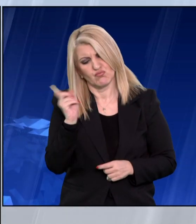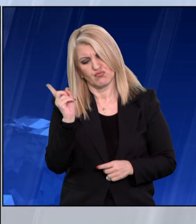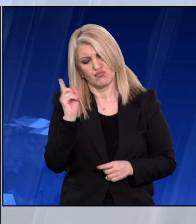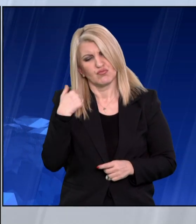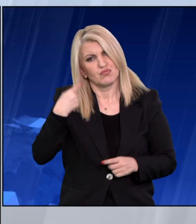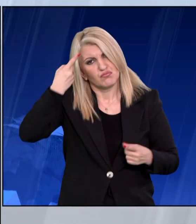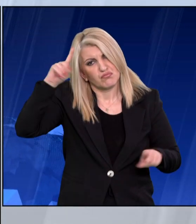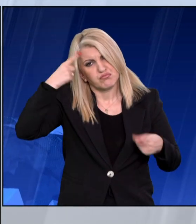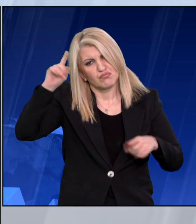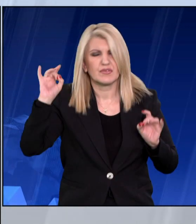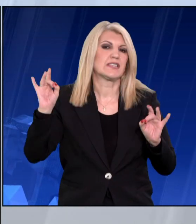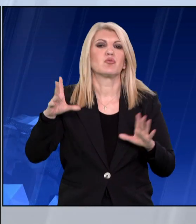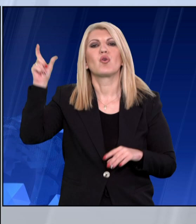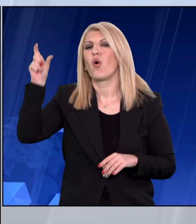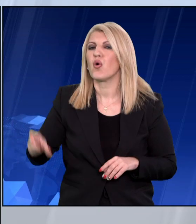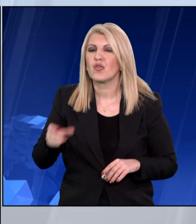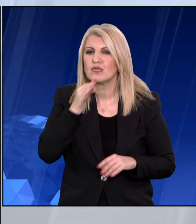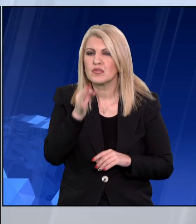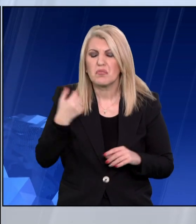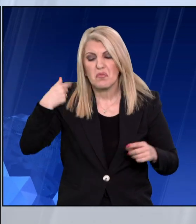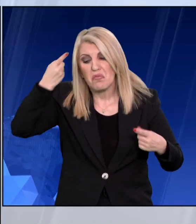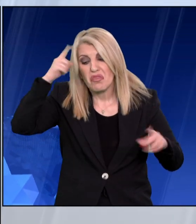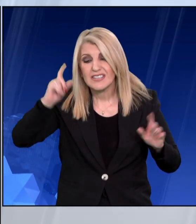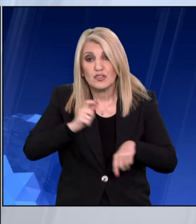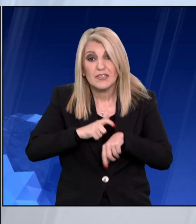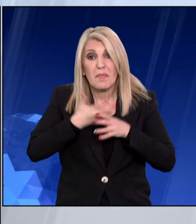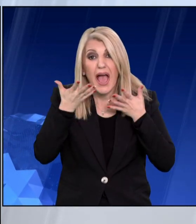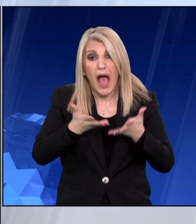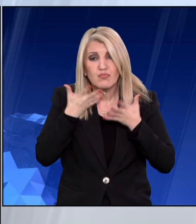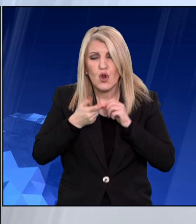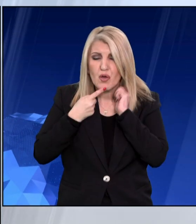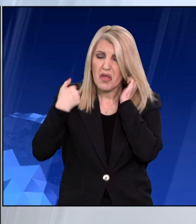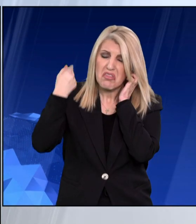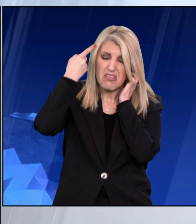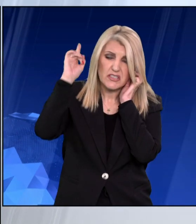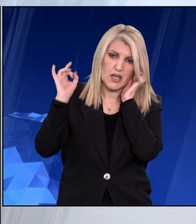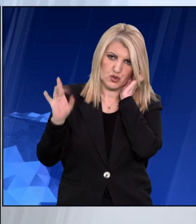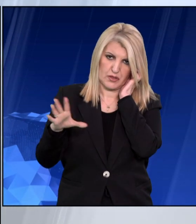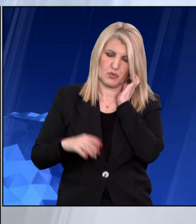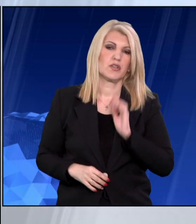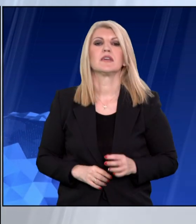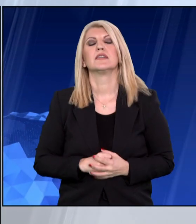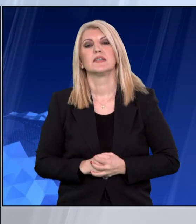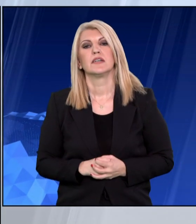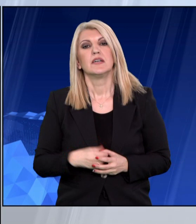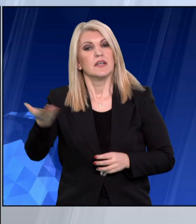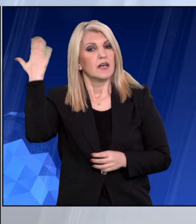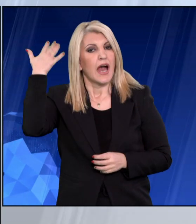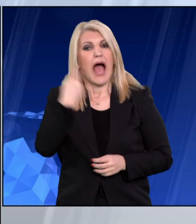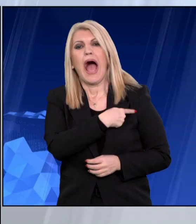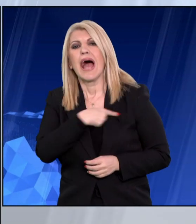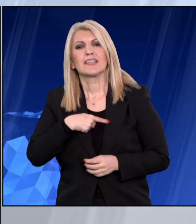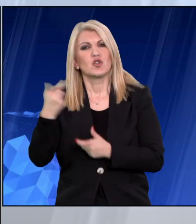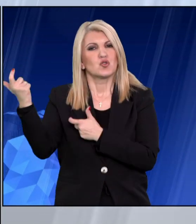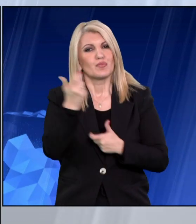ισχυρίστηκε στην απολογία του ότι δεν γνώριζε τίποτα 24 ώρες μετά την παραδοχή του πρώην αρχηγού του πυροσβεστικού